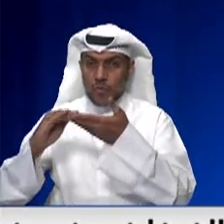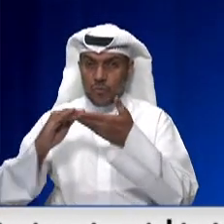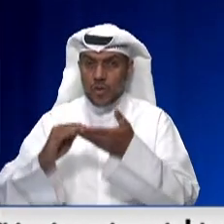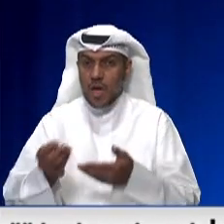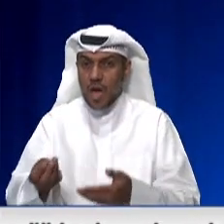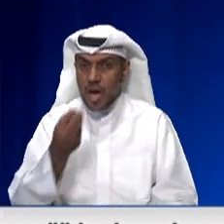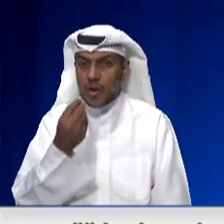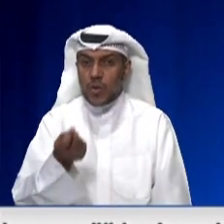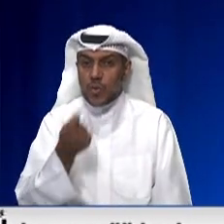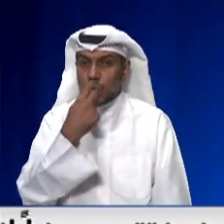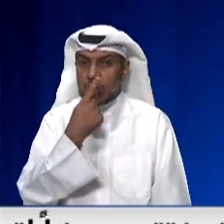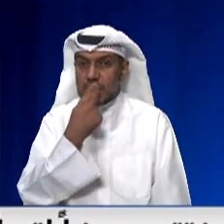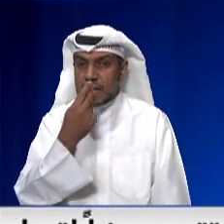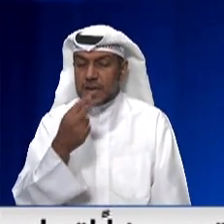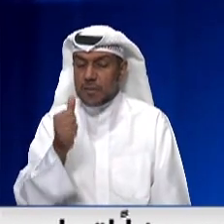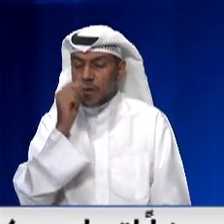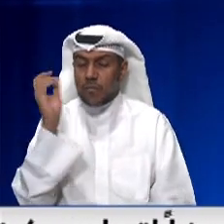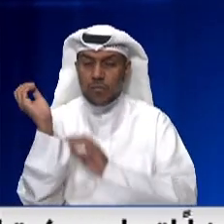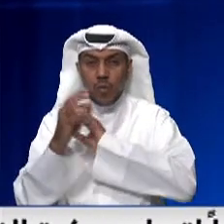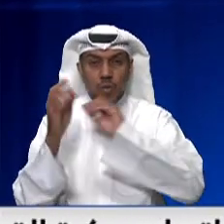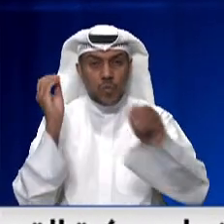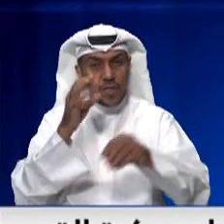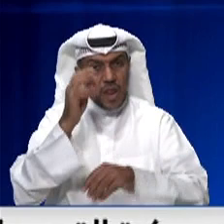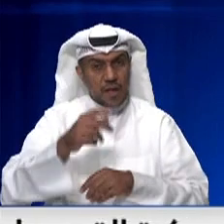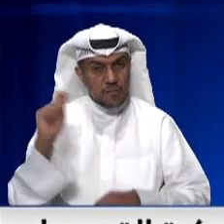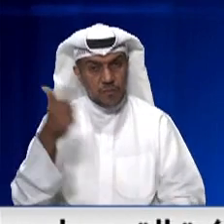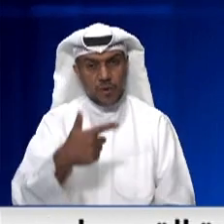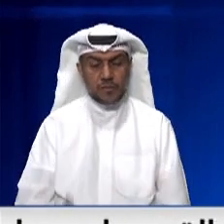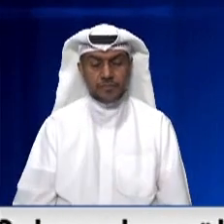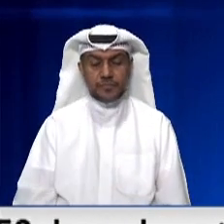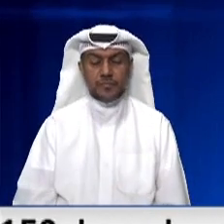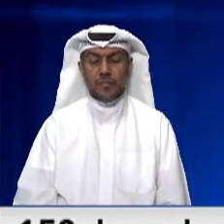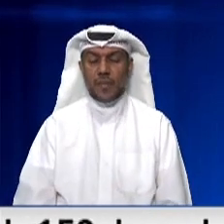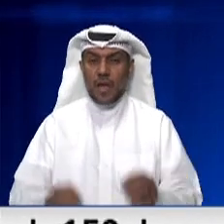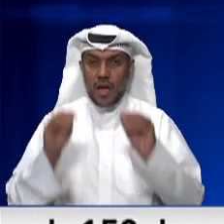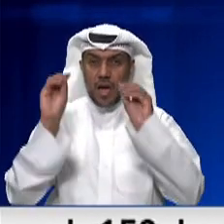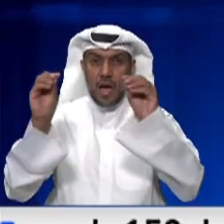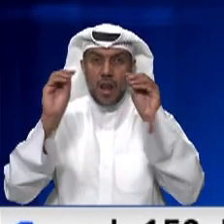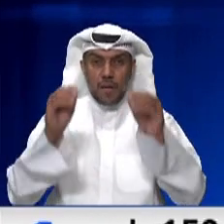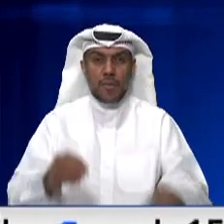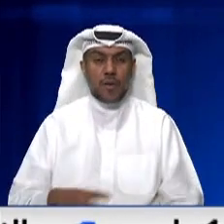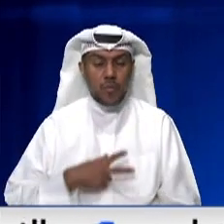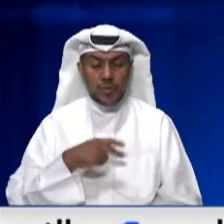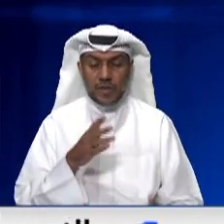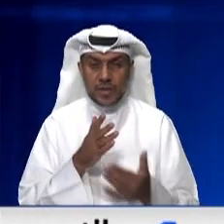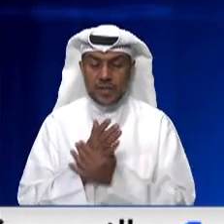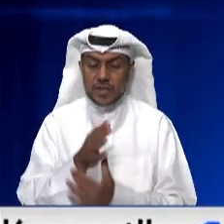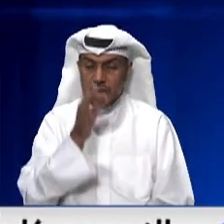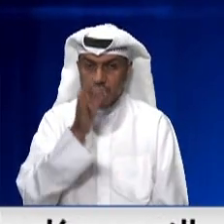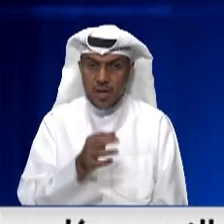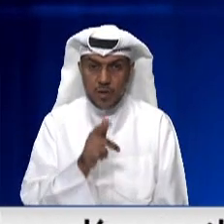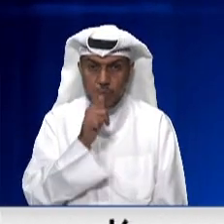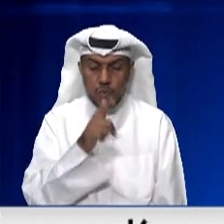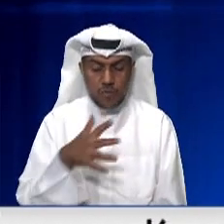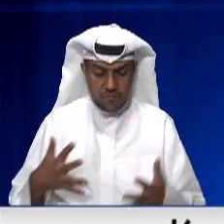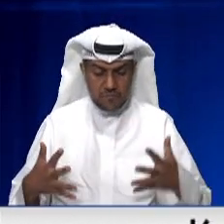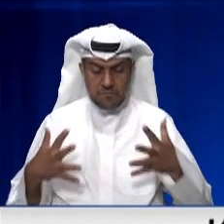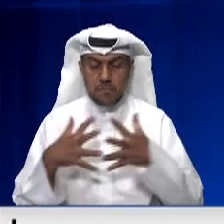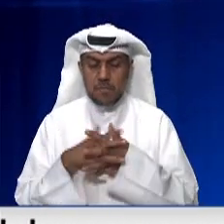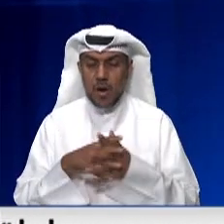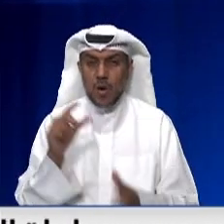والإغاثية للشعب الفلسطيني الشقيق. ودعا وزير الخارجية كذلك إلى حتمية تضافر الجهود